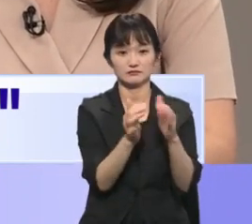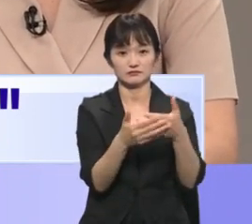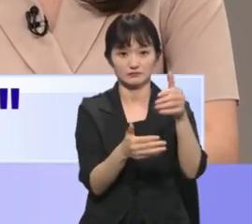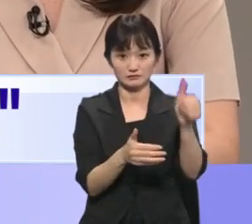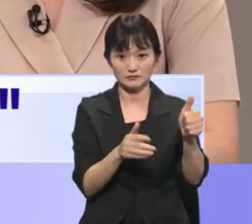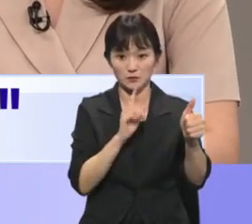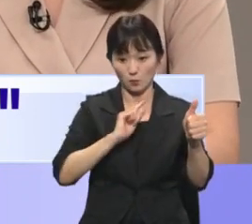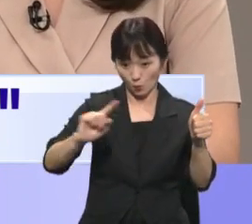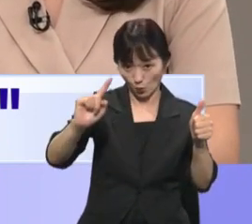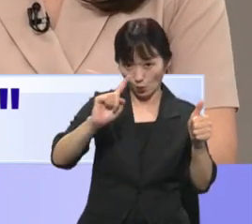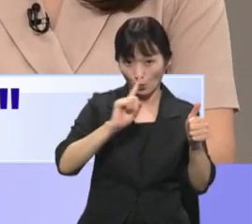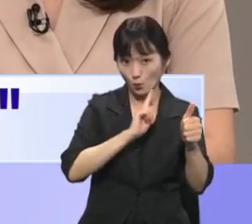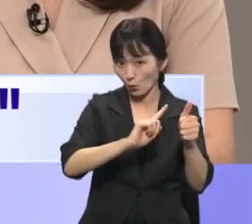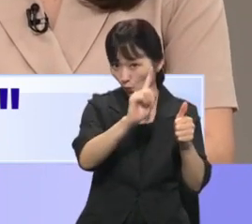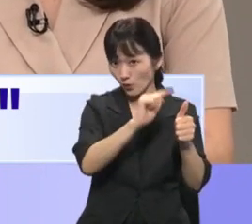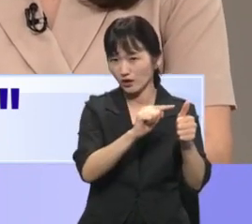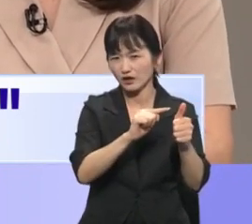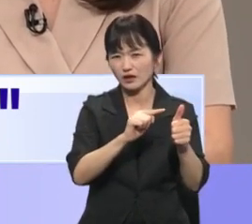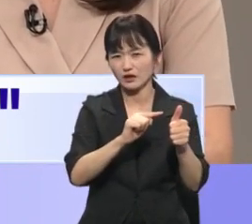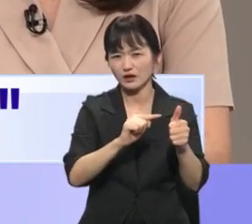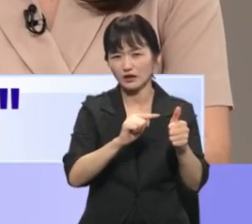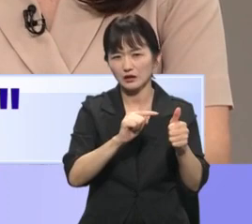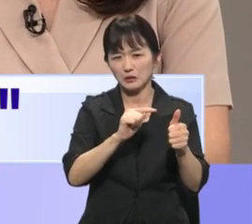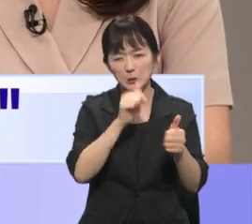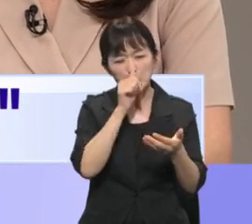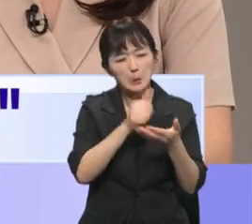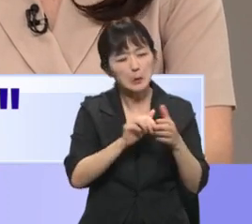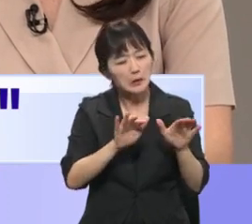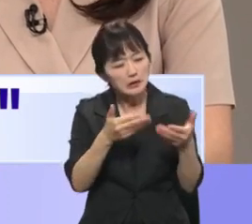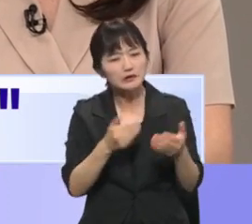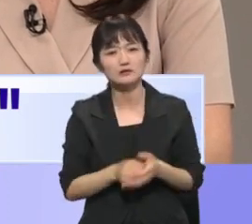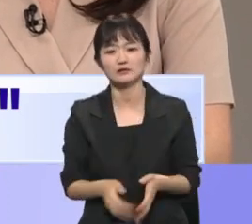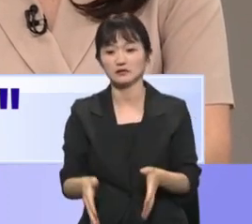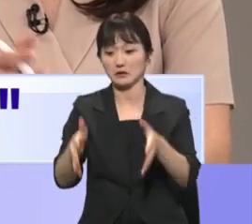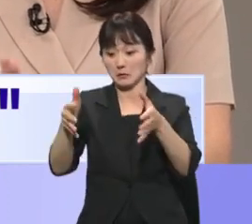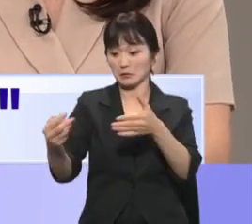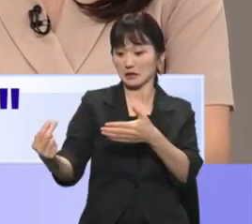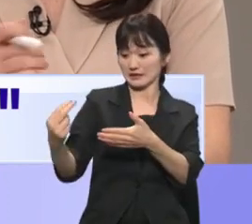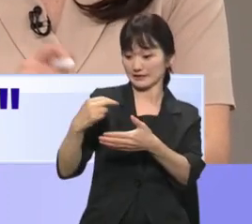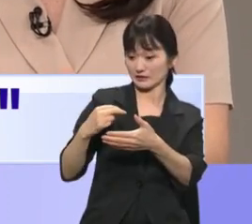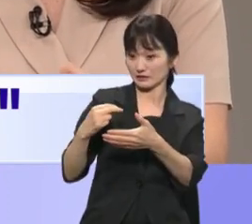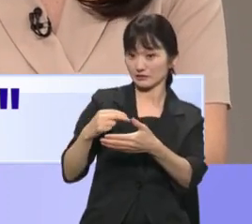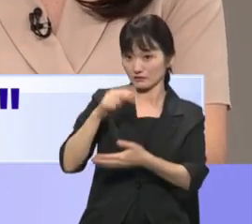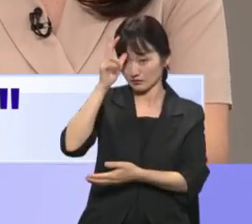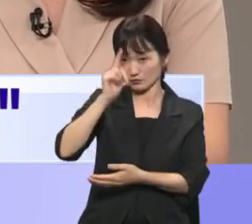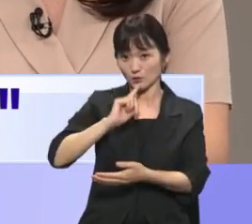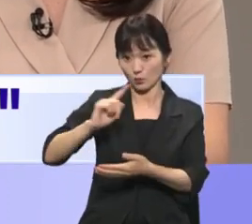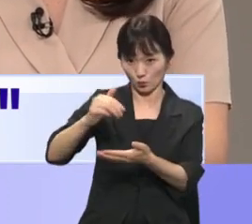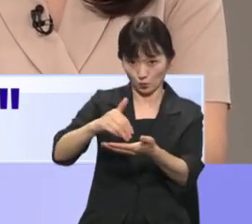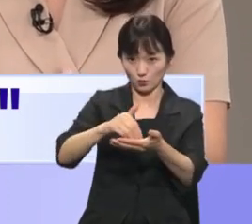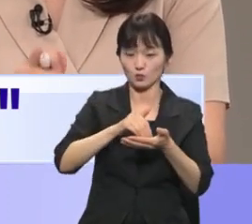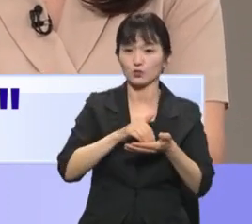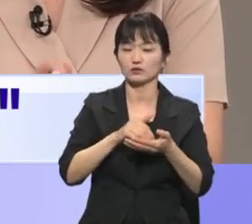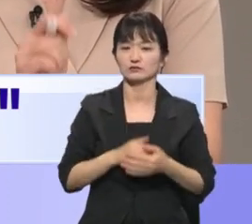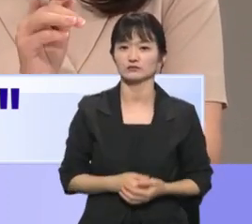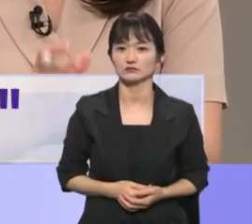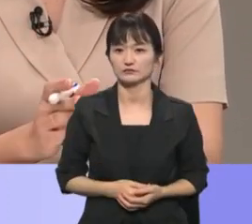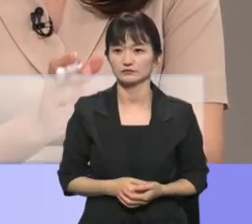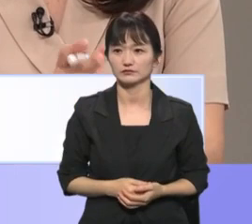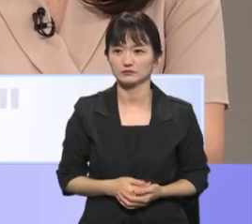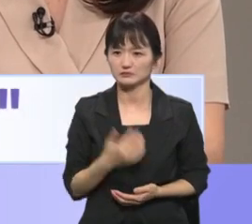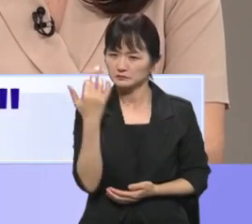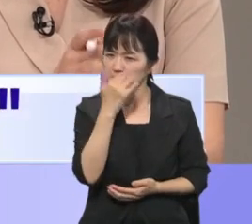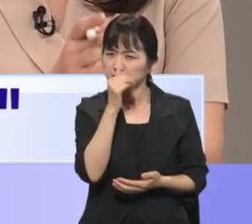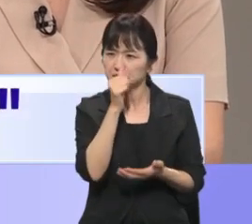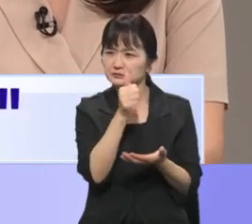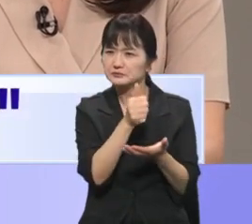받았다고 했습니다 성범죄인지 모르고 이제 건물 침입 정도로 이제 경찰로부터 보고를 받았기 때문에 쉽게 말하면